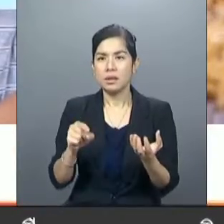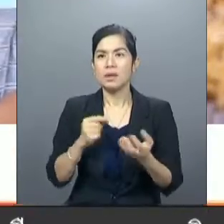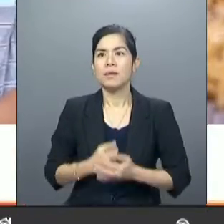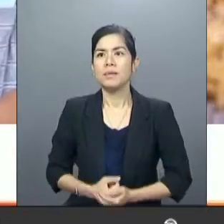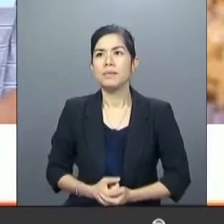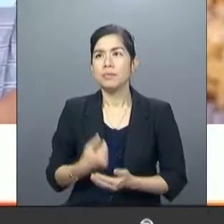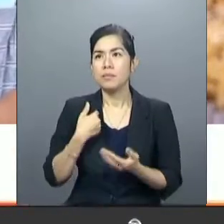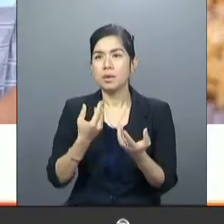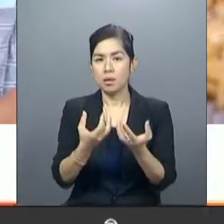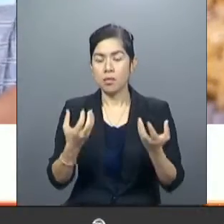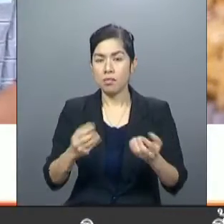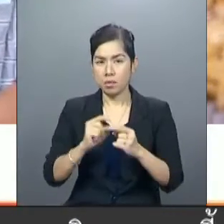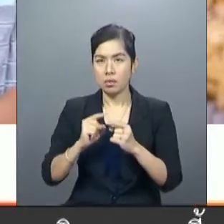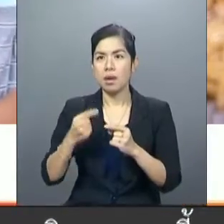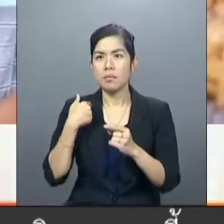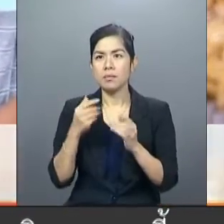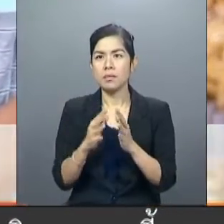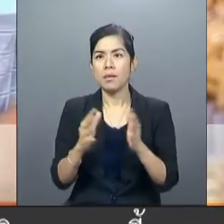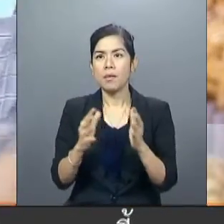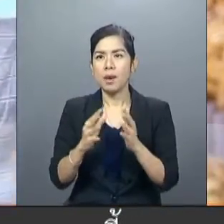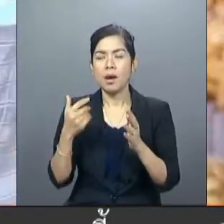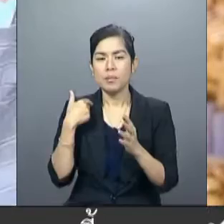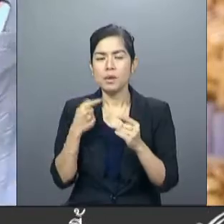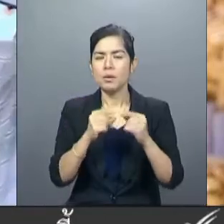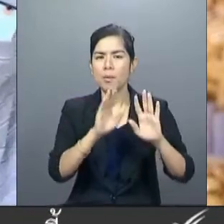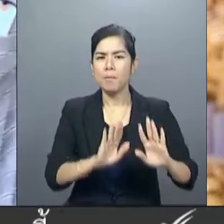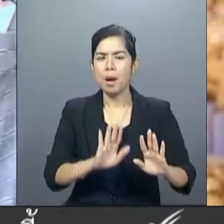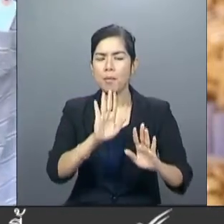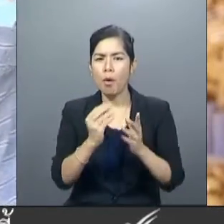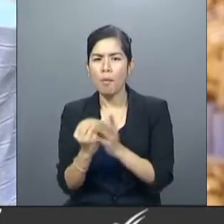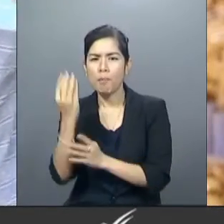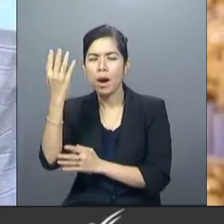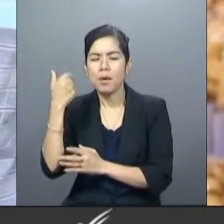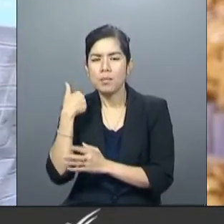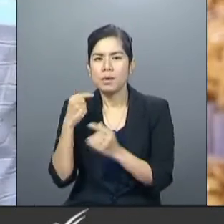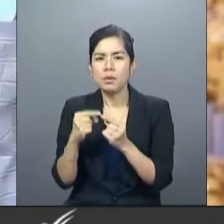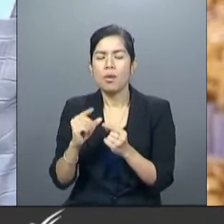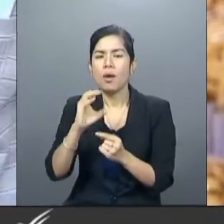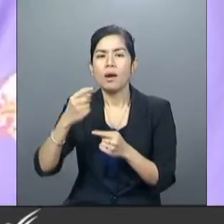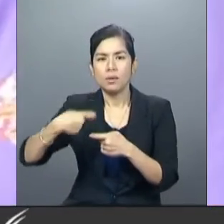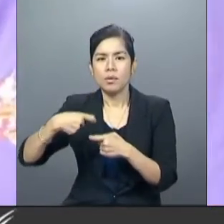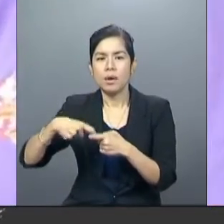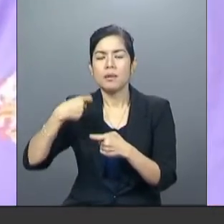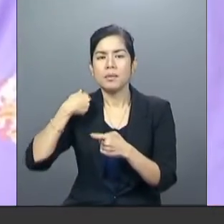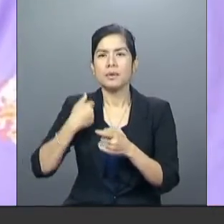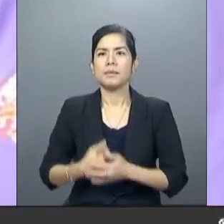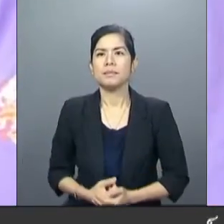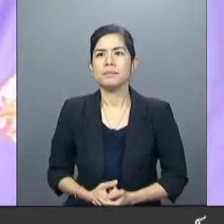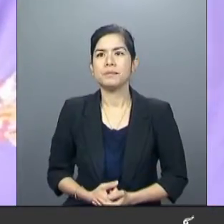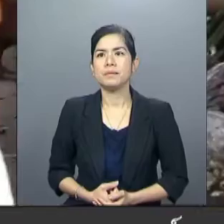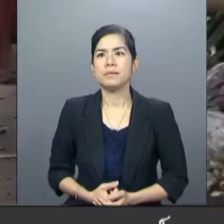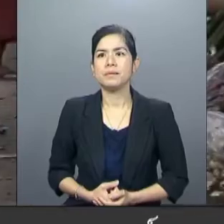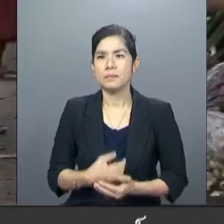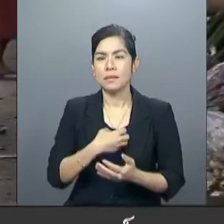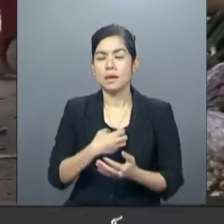ายอย่างของป่าของเล่นนี่ก็นึงก็คือทางป่า โอ้อยากป่าไก่แวะมา